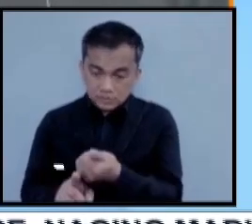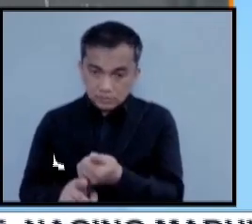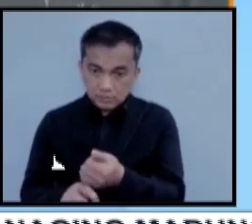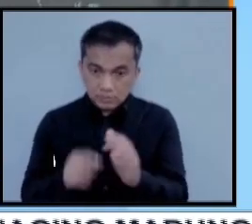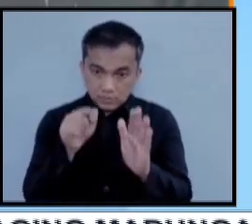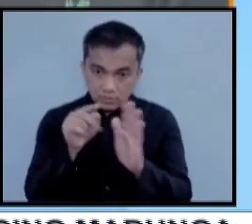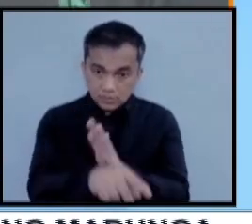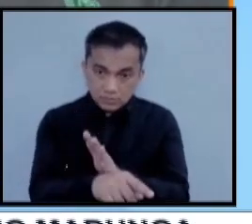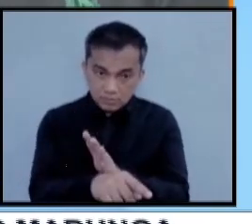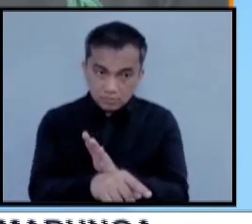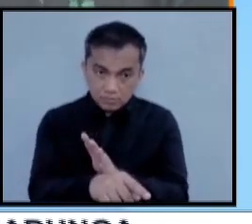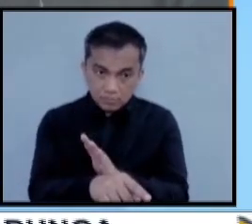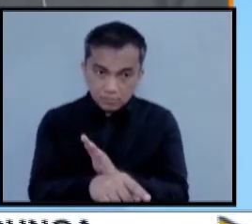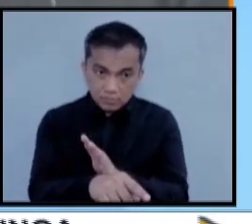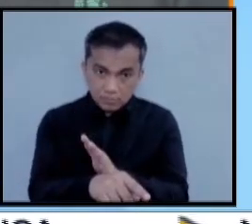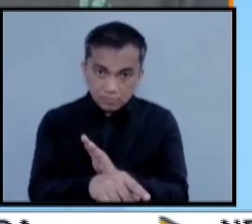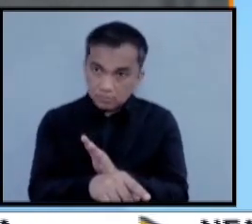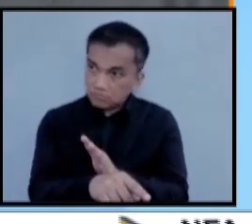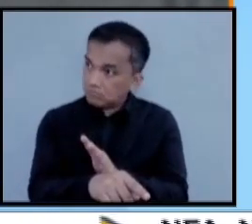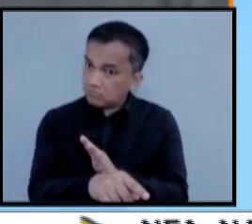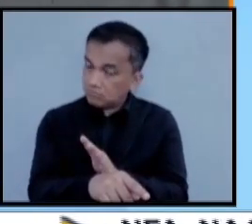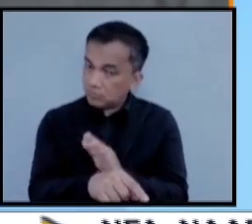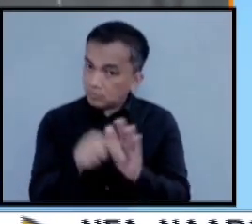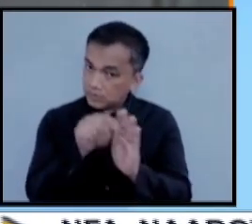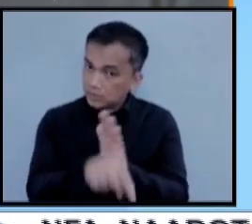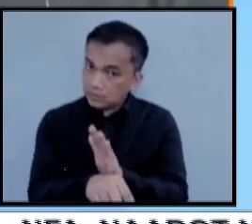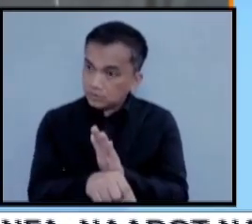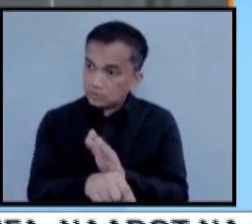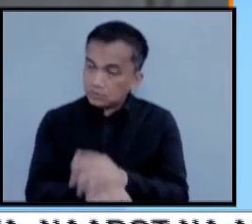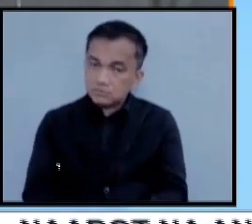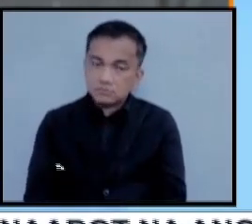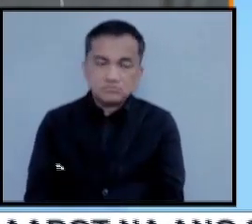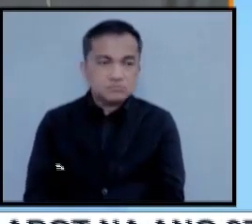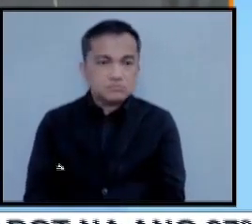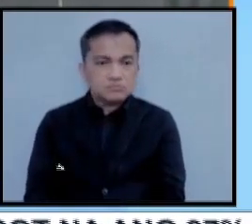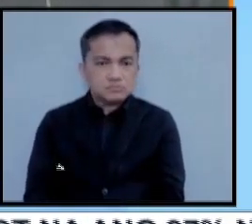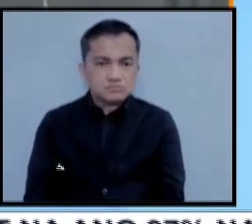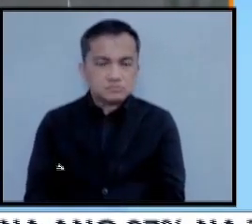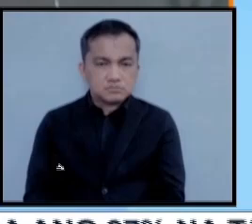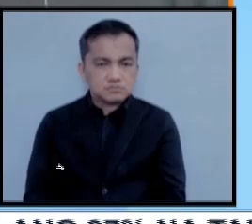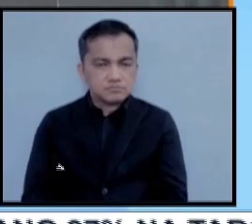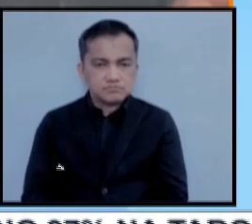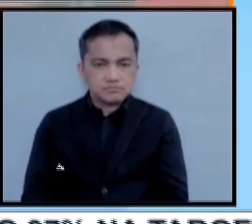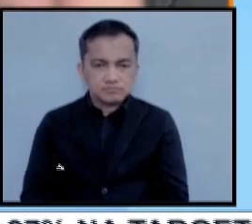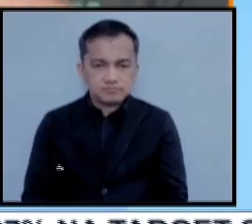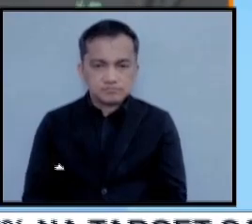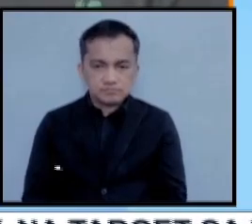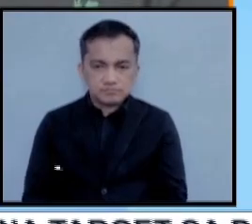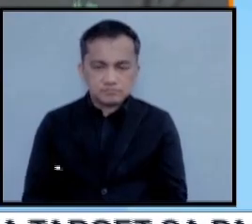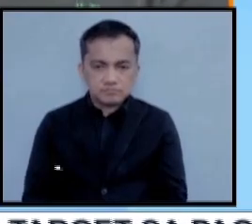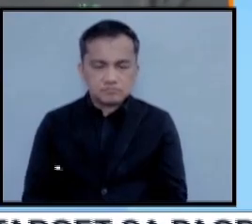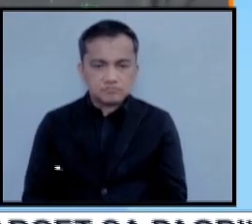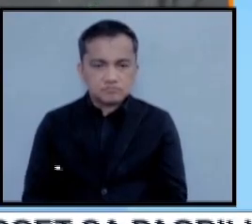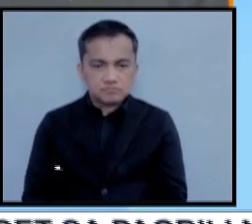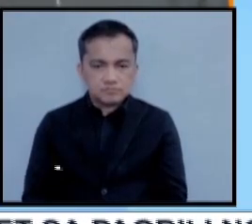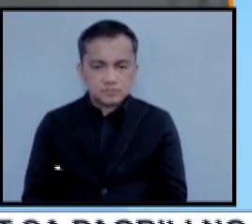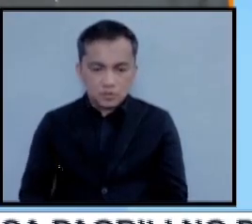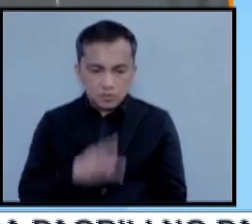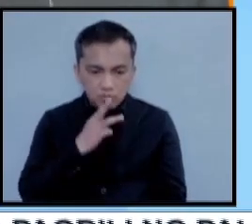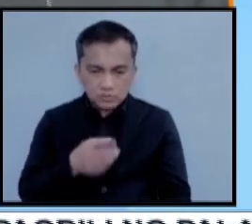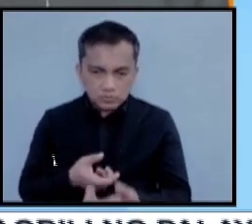sinadyang sinadyang mamatay o patayin doon sa lugar na iyon binugahan ng